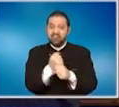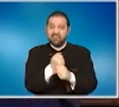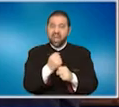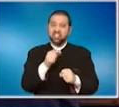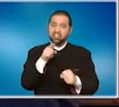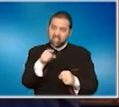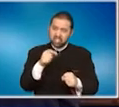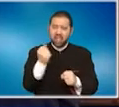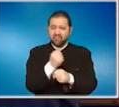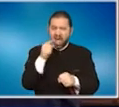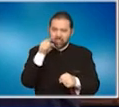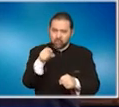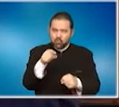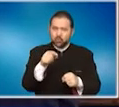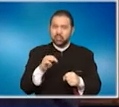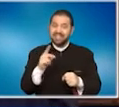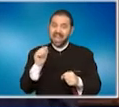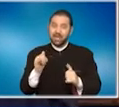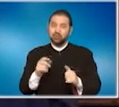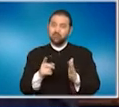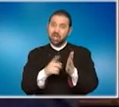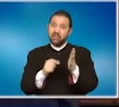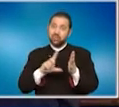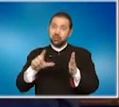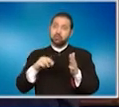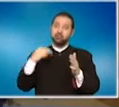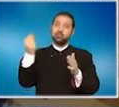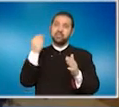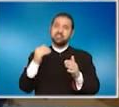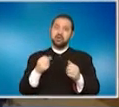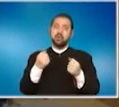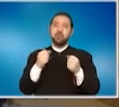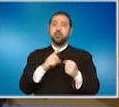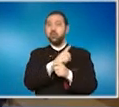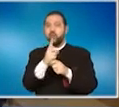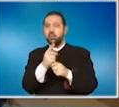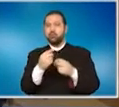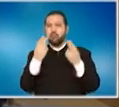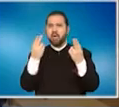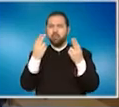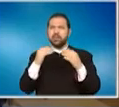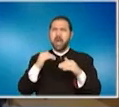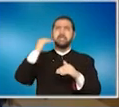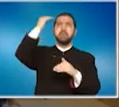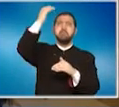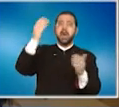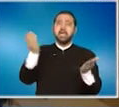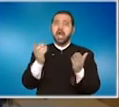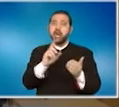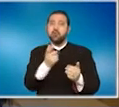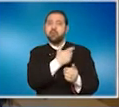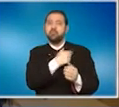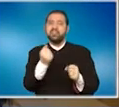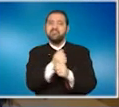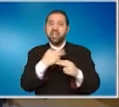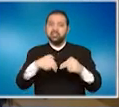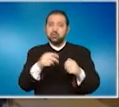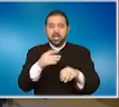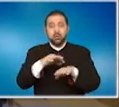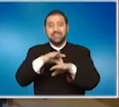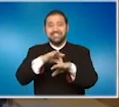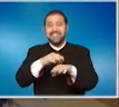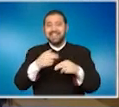pragul și zici de aici înainte e imposibil, atunci tu începi să zici, Doamne, intervino Tu, că nu mai... Ce ține de mine până la